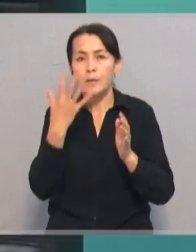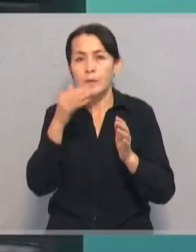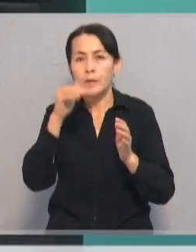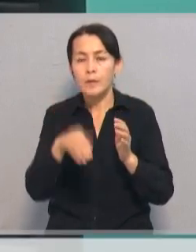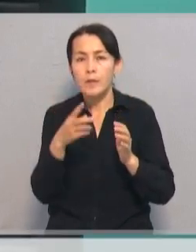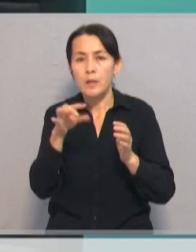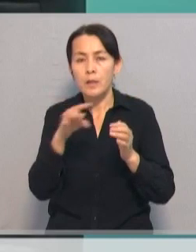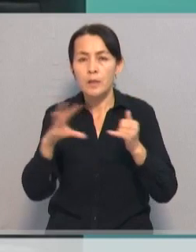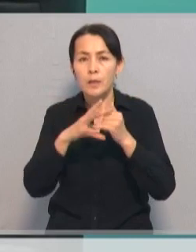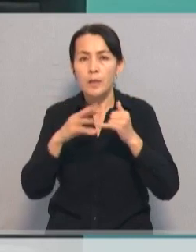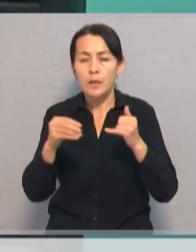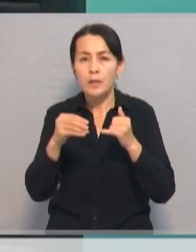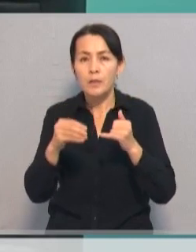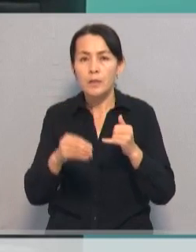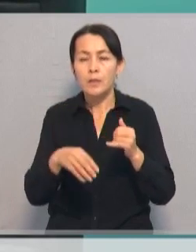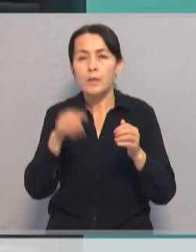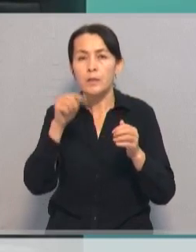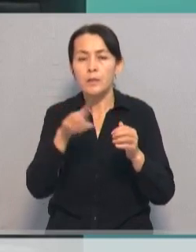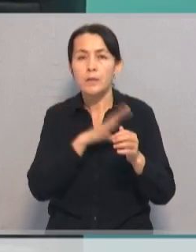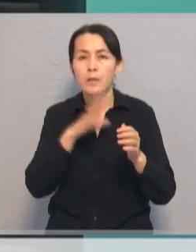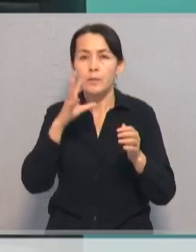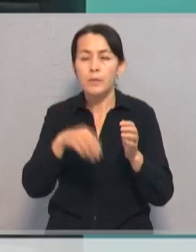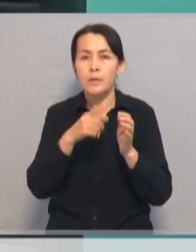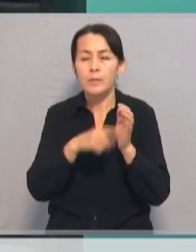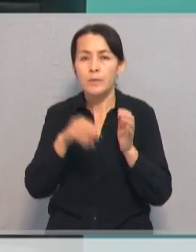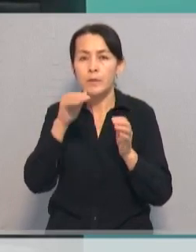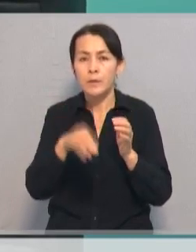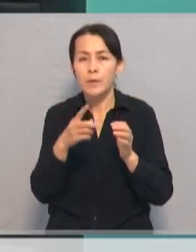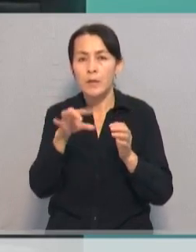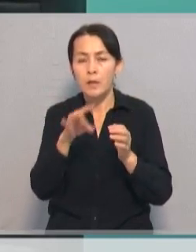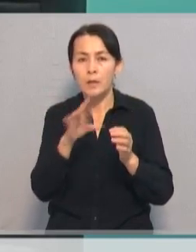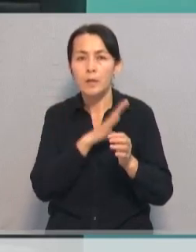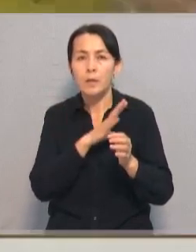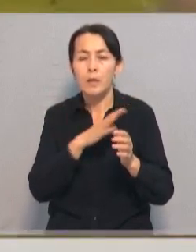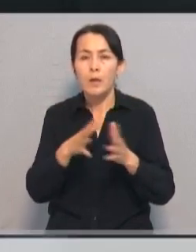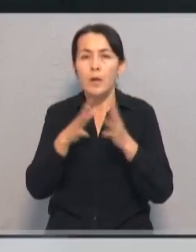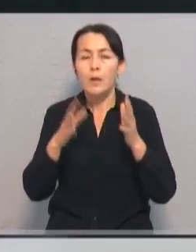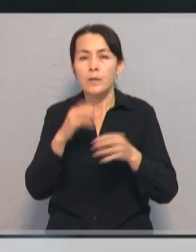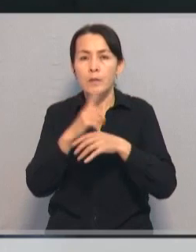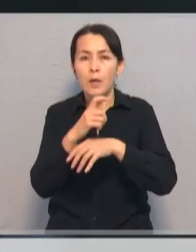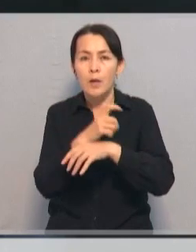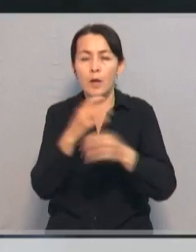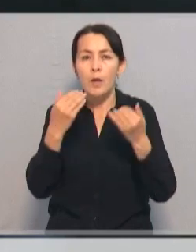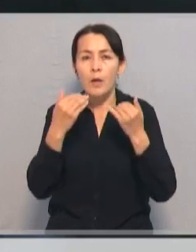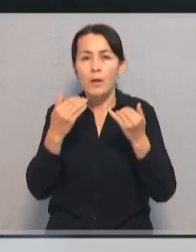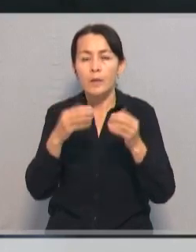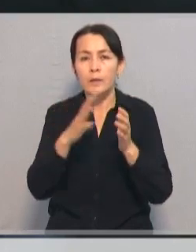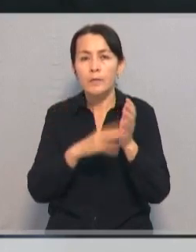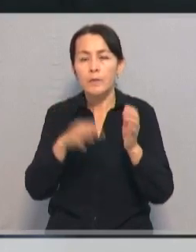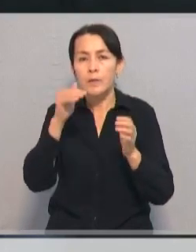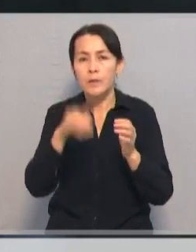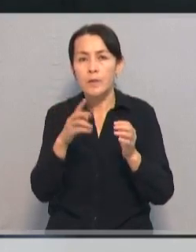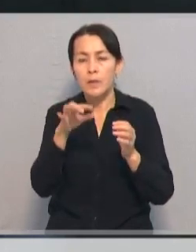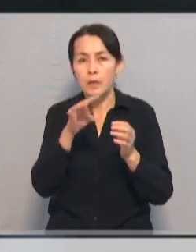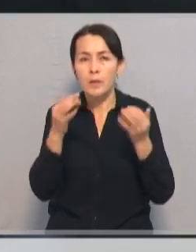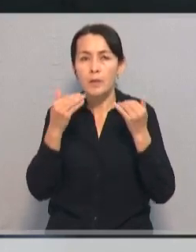тысяч гектаров земли обследовано и выявлено 570 тысяч гектаров. Площадь заселения марокканской саранчой составляет 90 тысяч